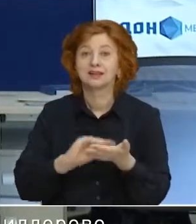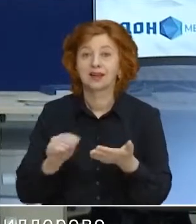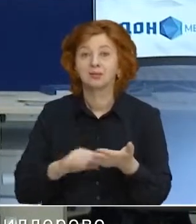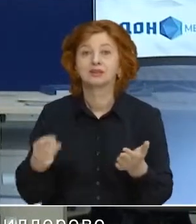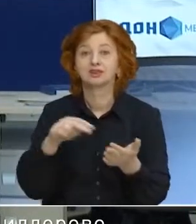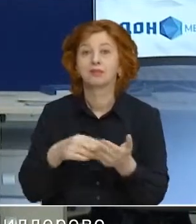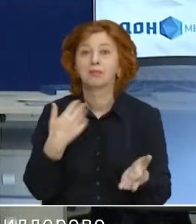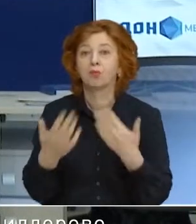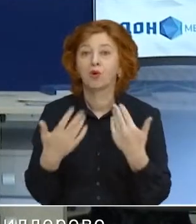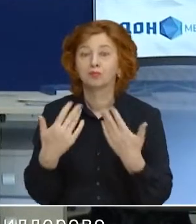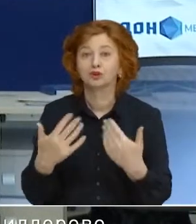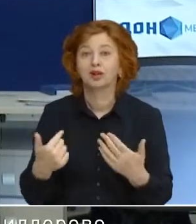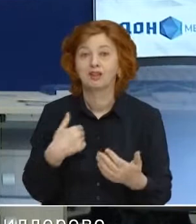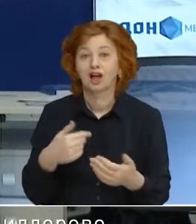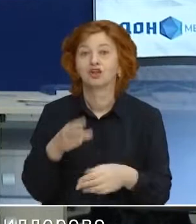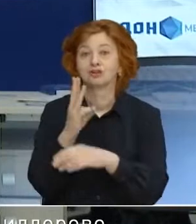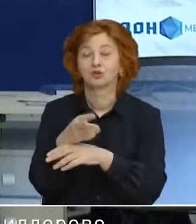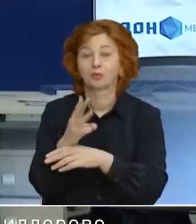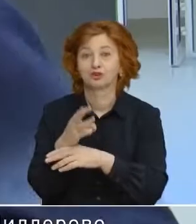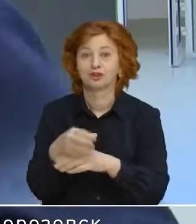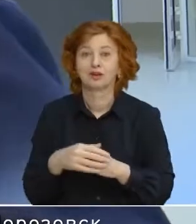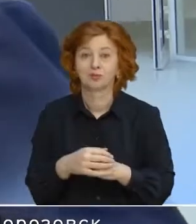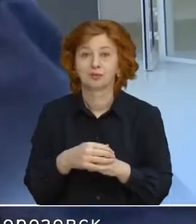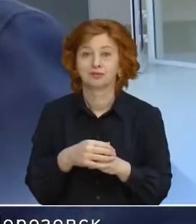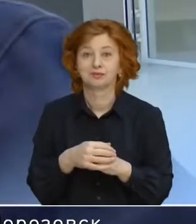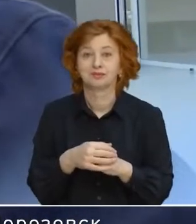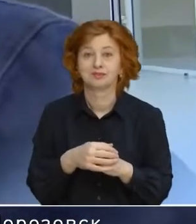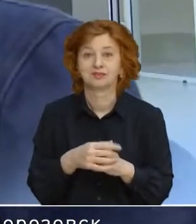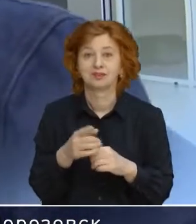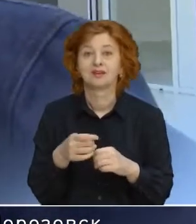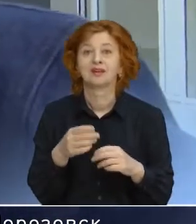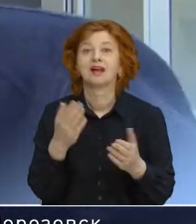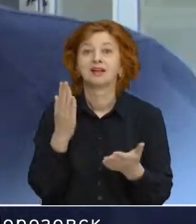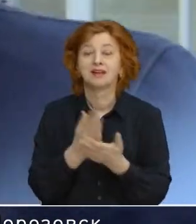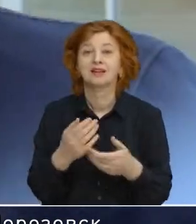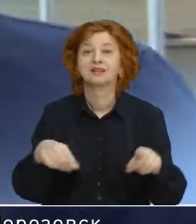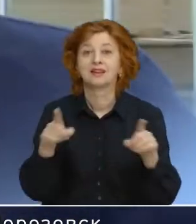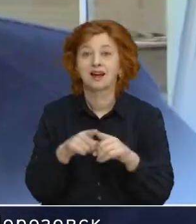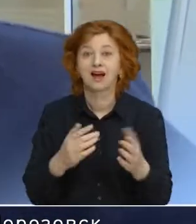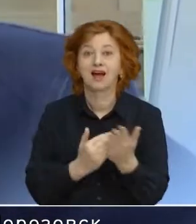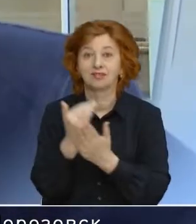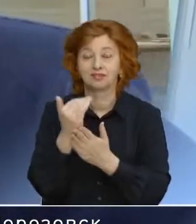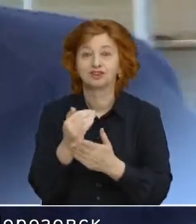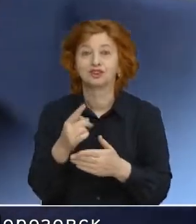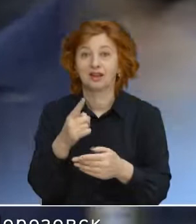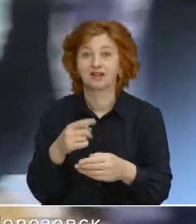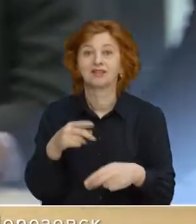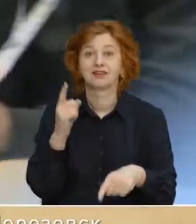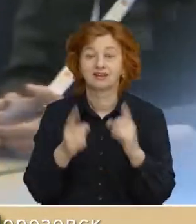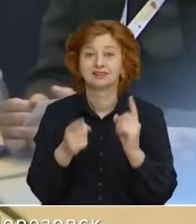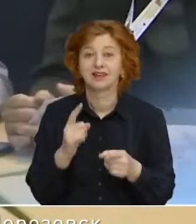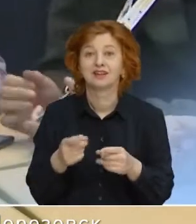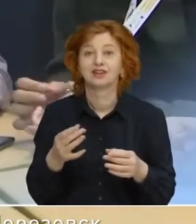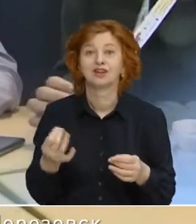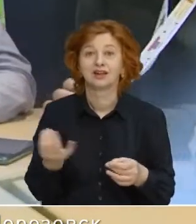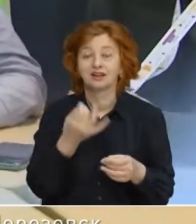области пообщалась и наша съемочная группа. У нас собралась такая по-настоящему мужская команда, но все-таки есть украшения в